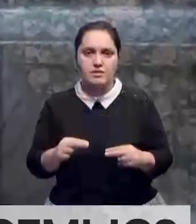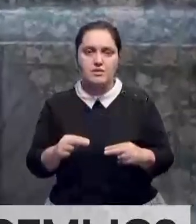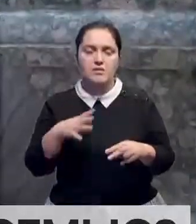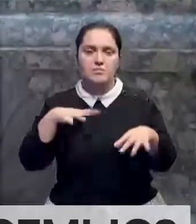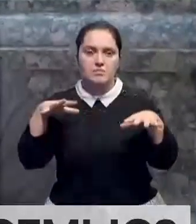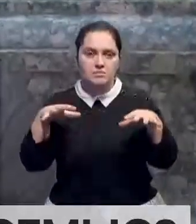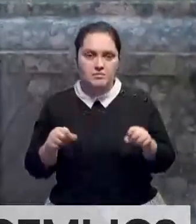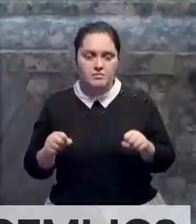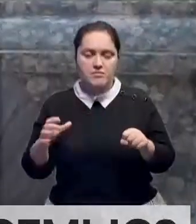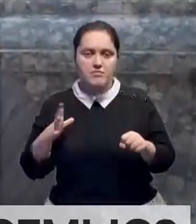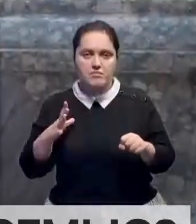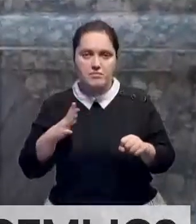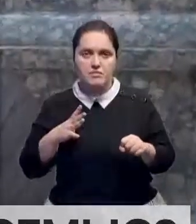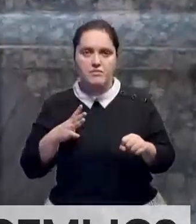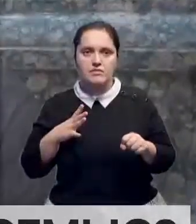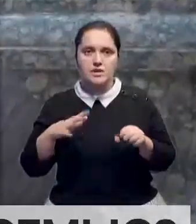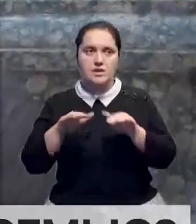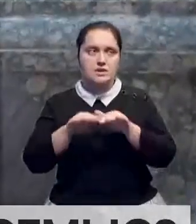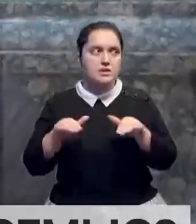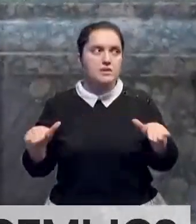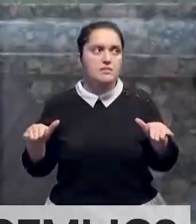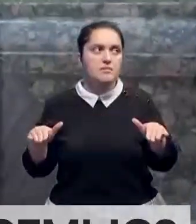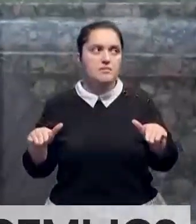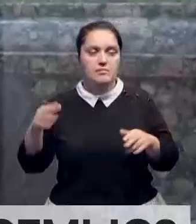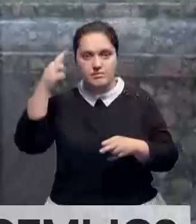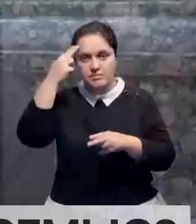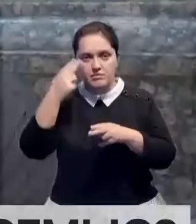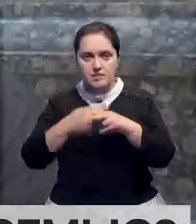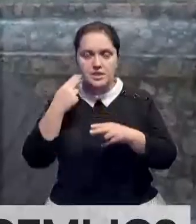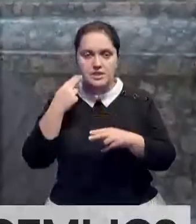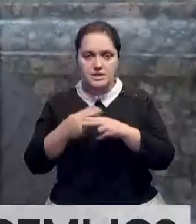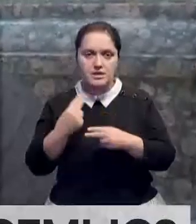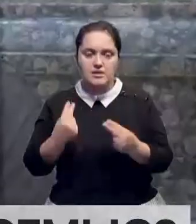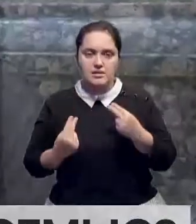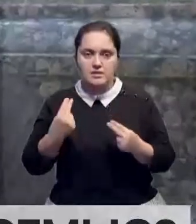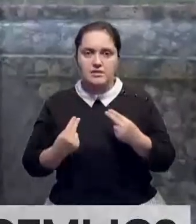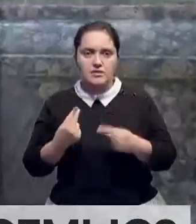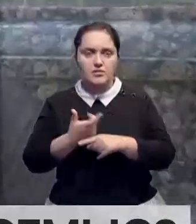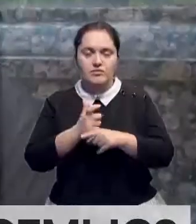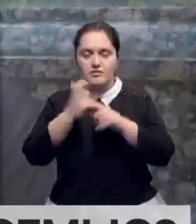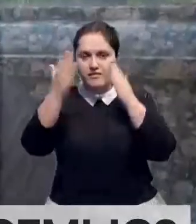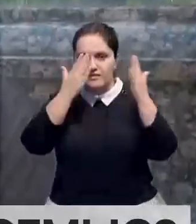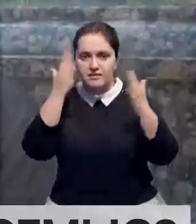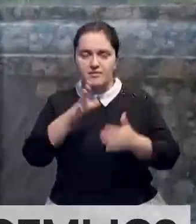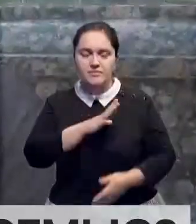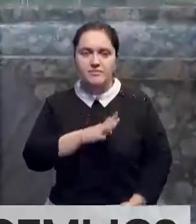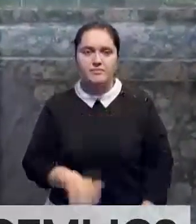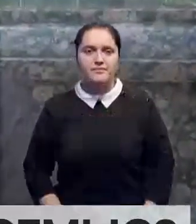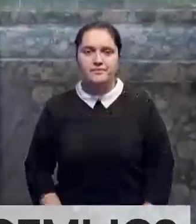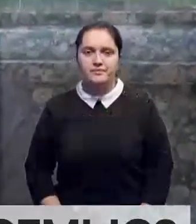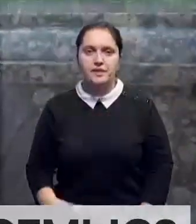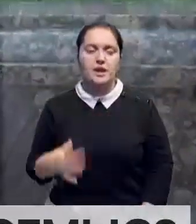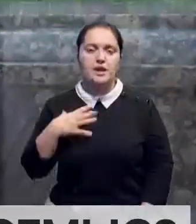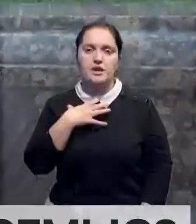бывало, отключали и с детьми, и со своими братьями, сестрами игрались. Но очень весело, да, на самом деле. И